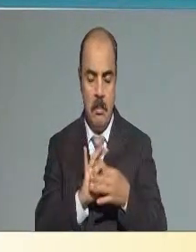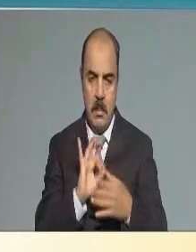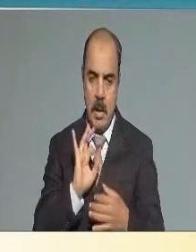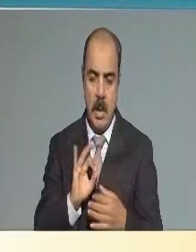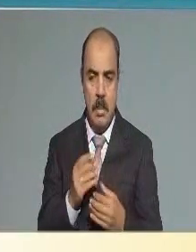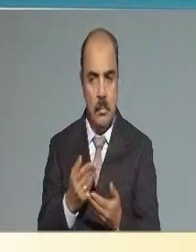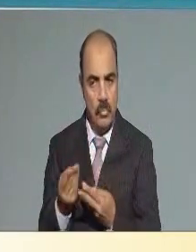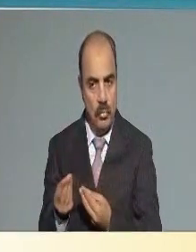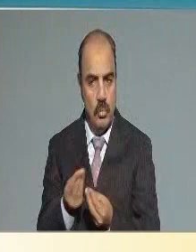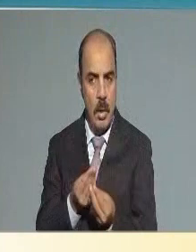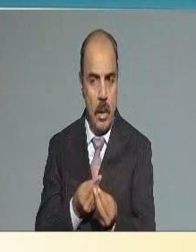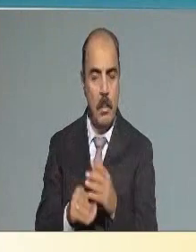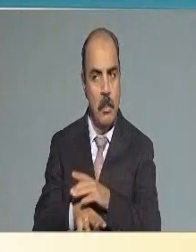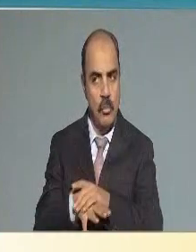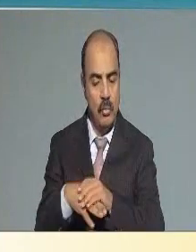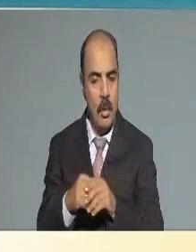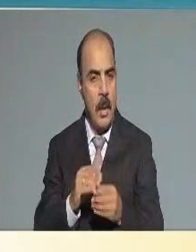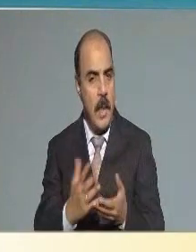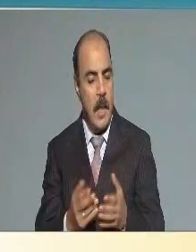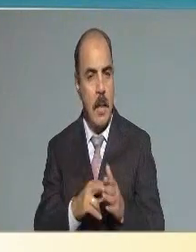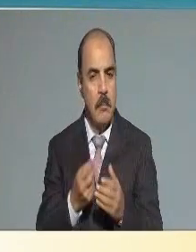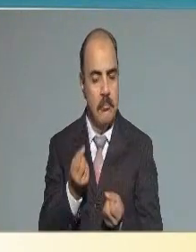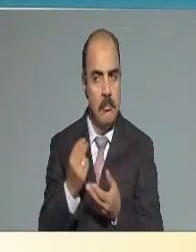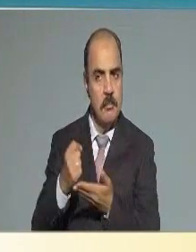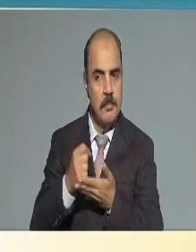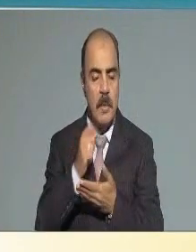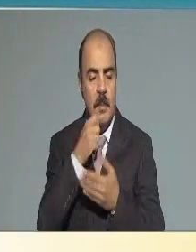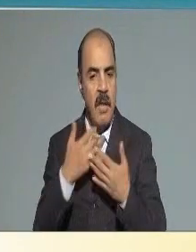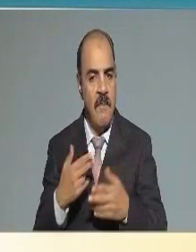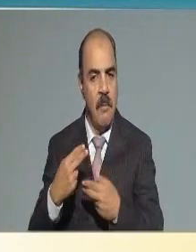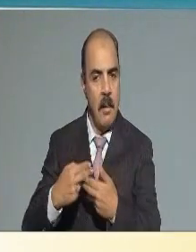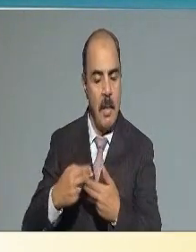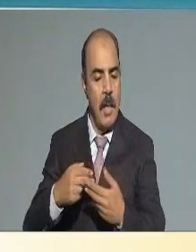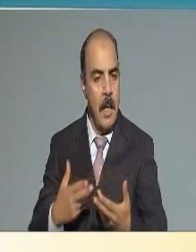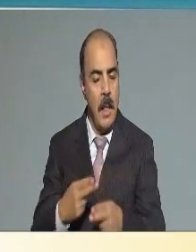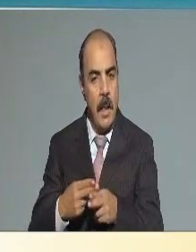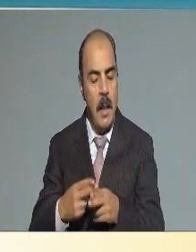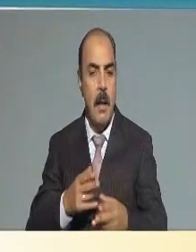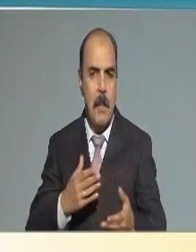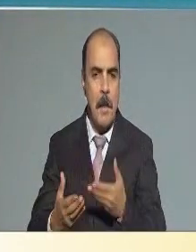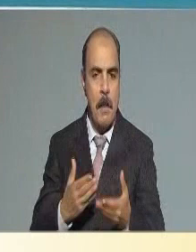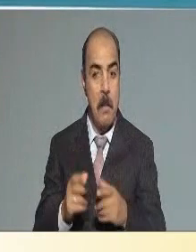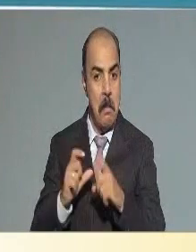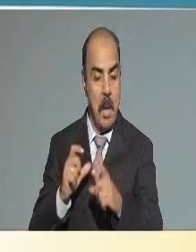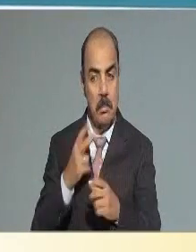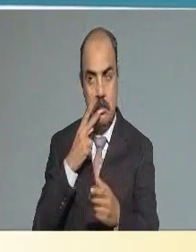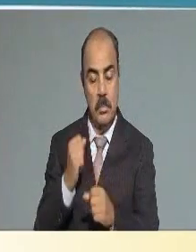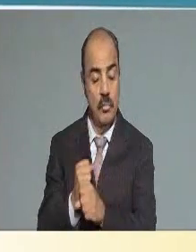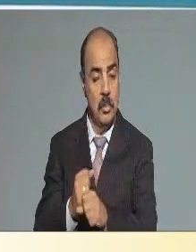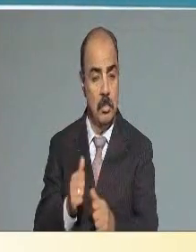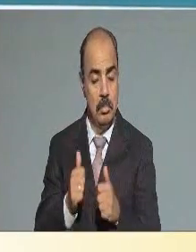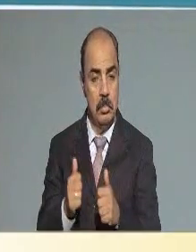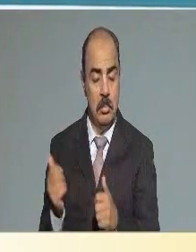بنتفاوض على هذه المشروعات، على التمويلات الميسرة اللي موجودة. يمكن هذا البنك اشتغل معانا